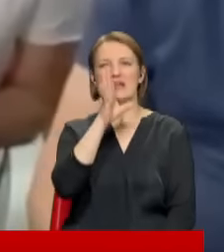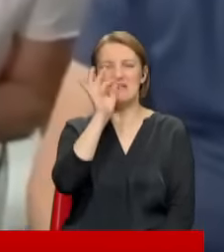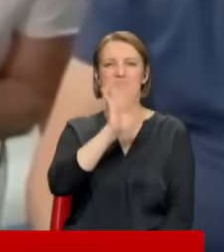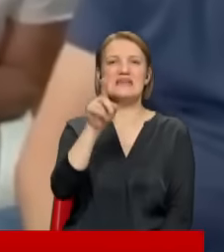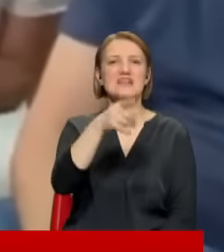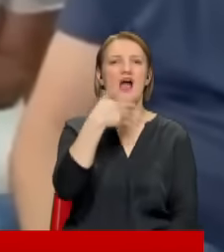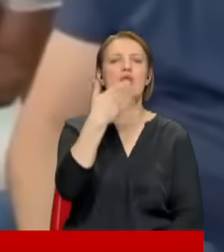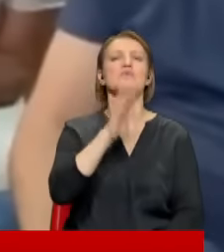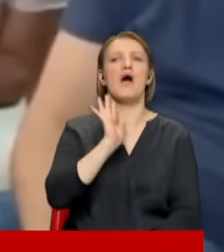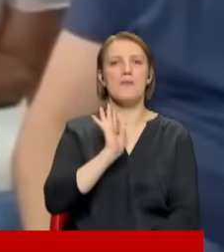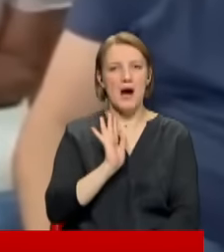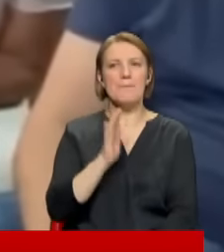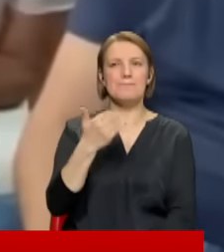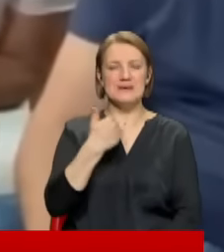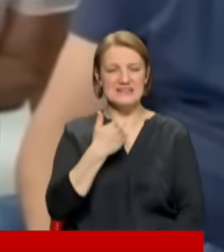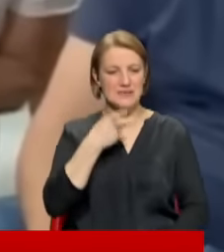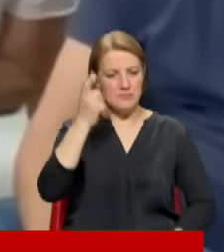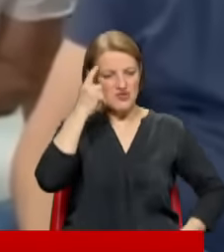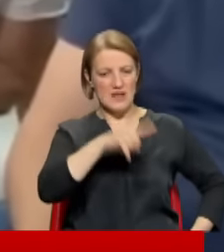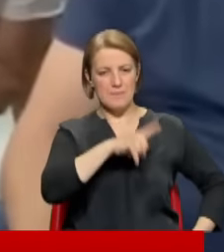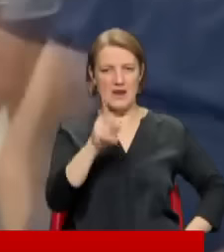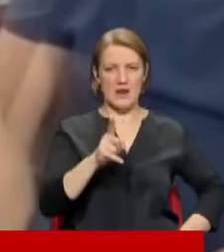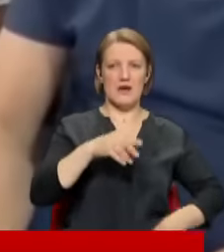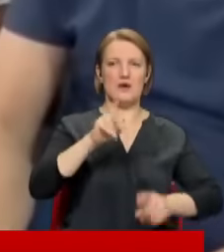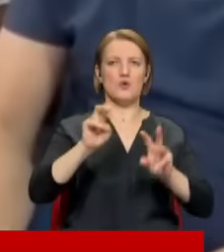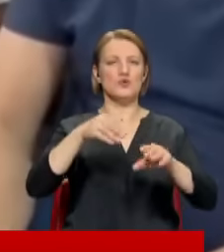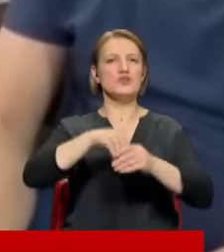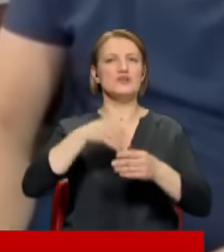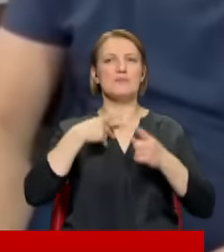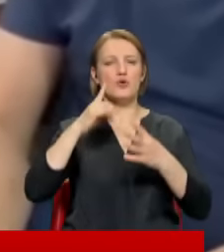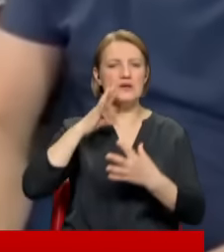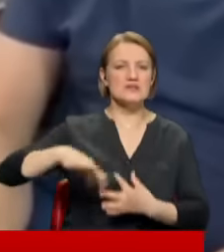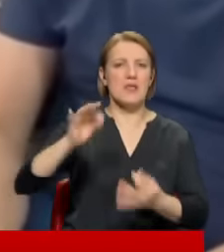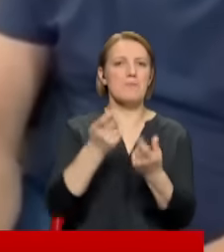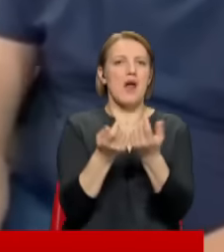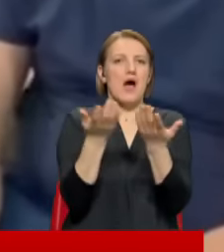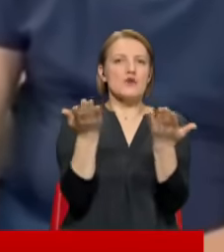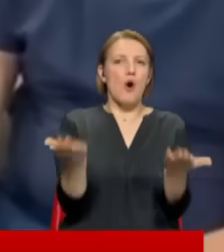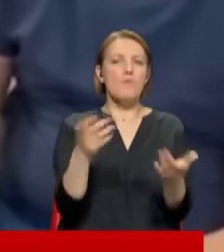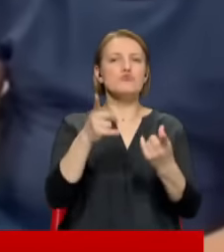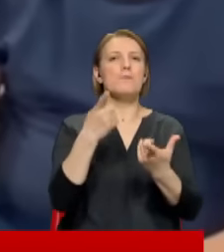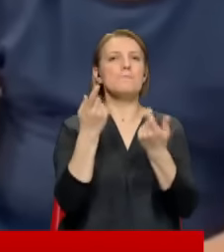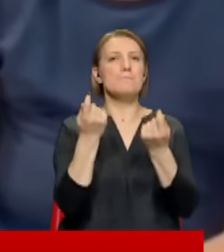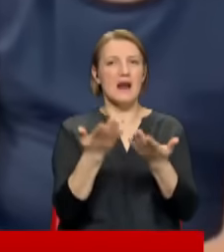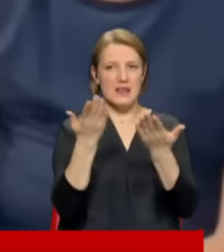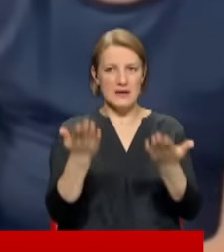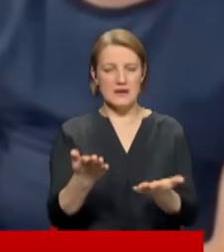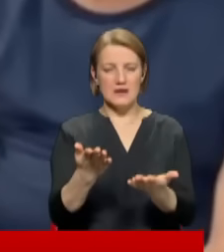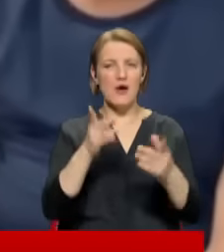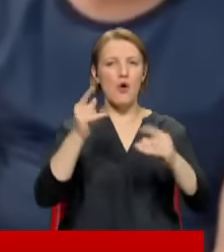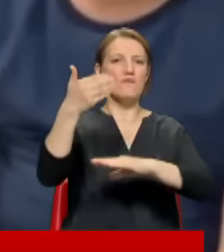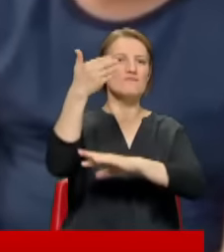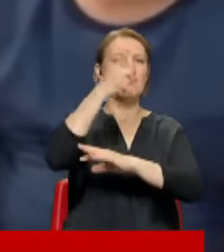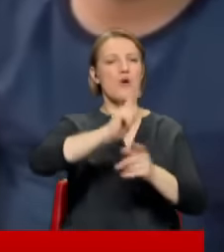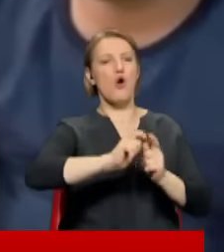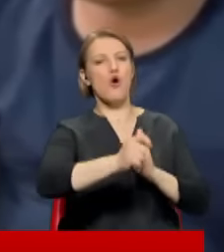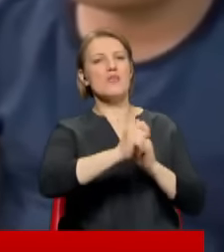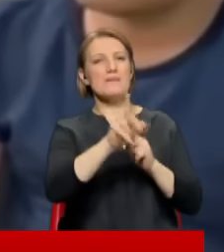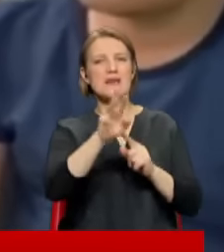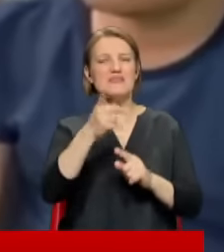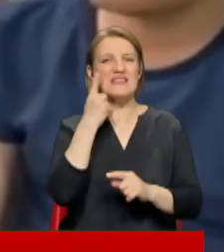size anlatmadı ama biz başından beri olayın içindeyiz. Bu insanların paraları yok. Bunların paralarını o şirkete ödetme